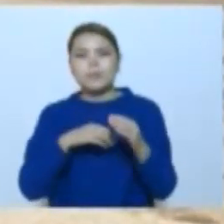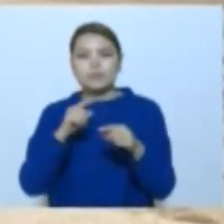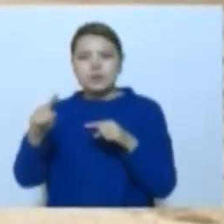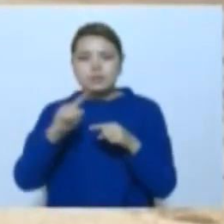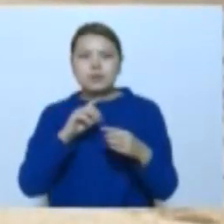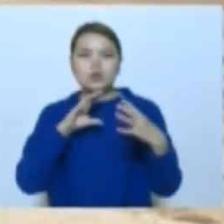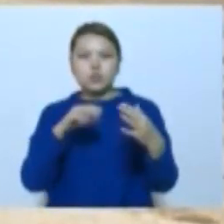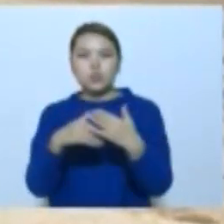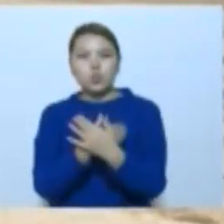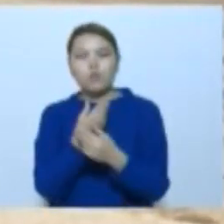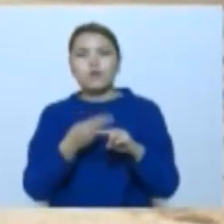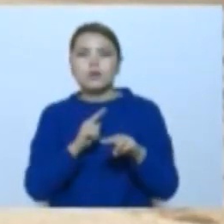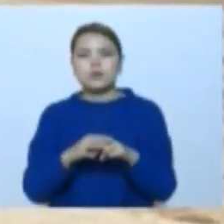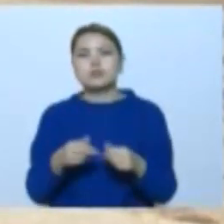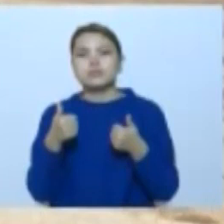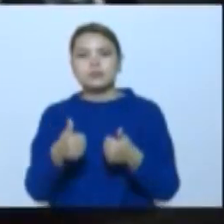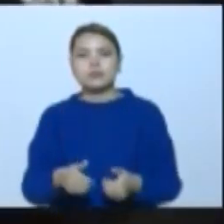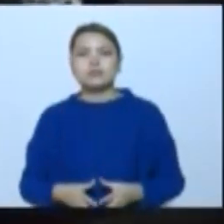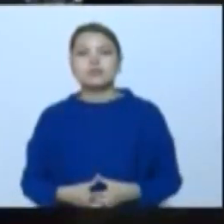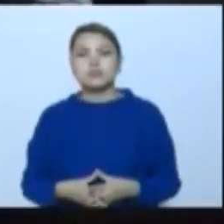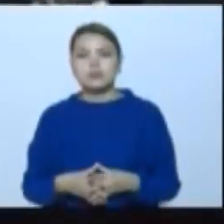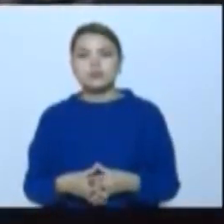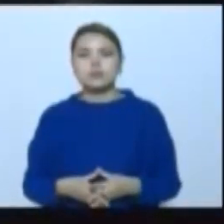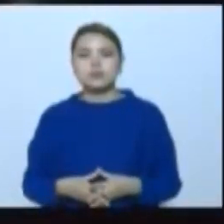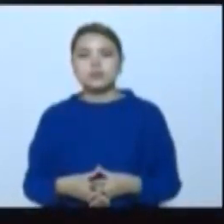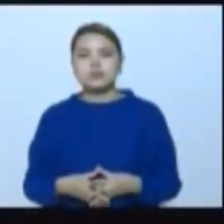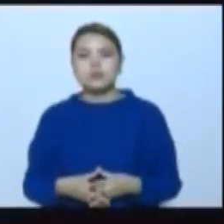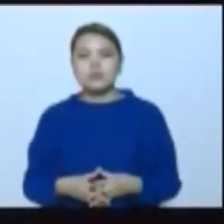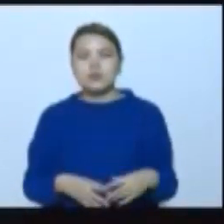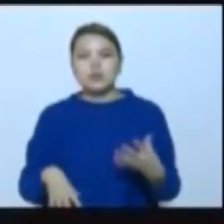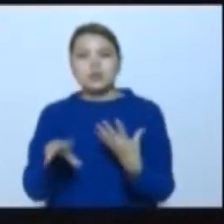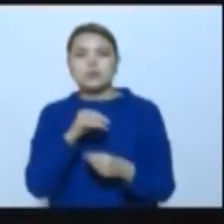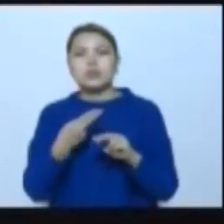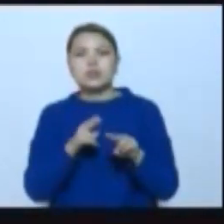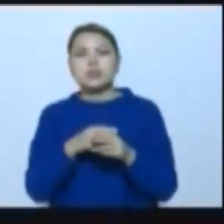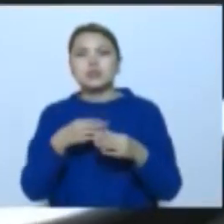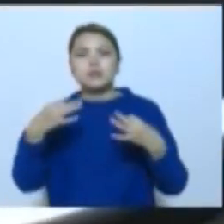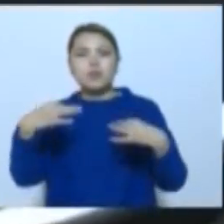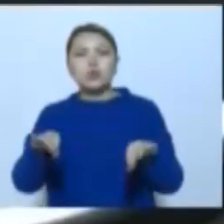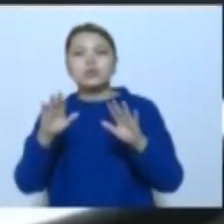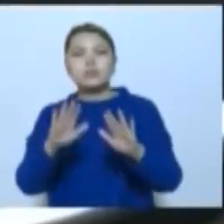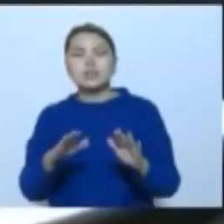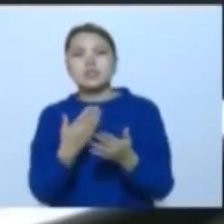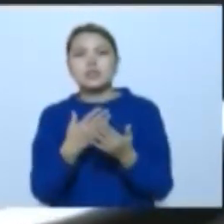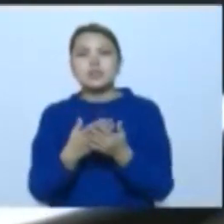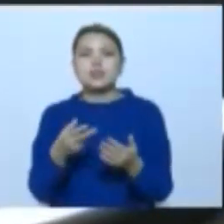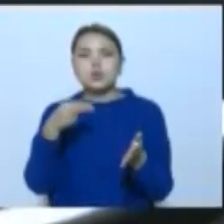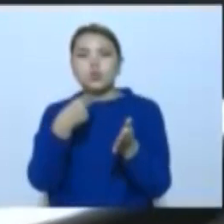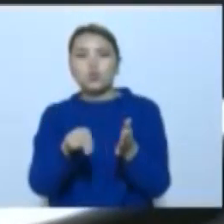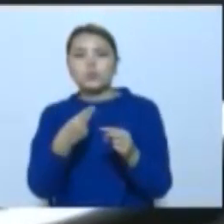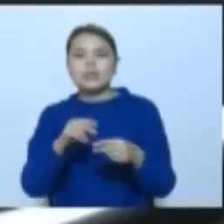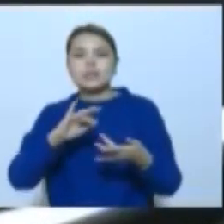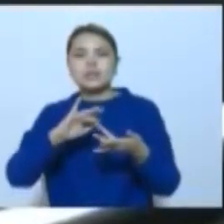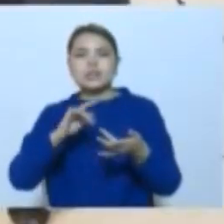городом и районами благое дело для народа посмотреть наличие свободных мест и приобрести билеты можно будет в мобильном